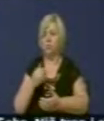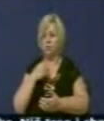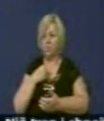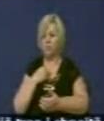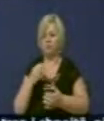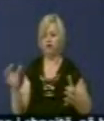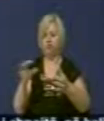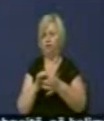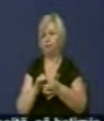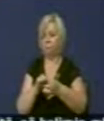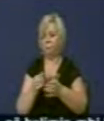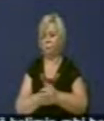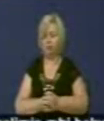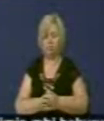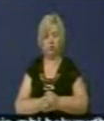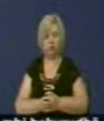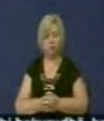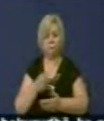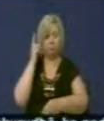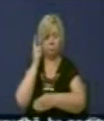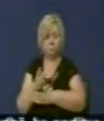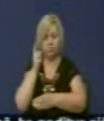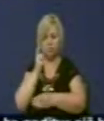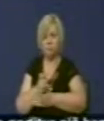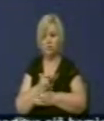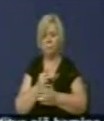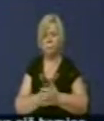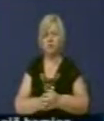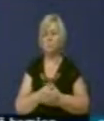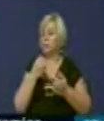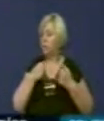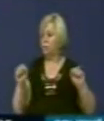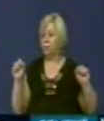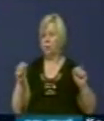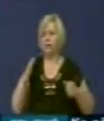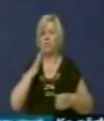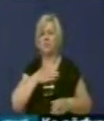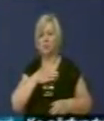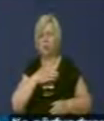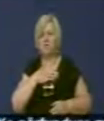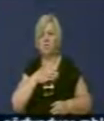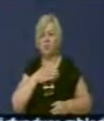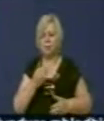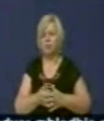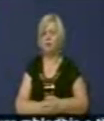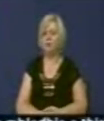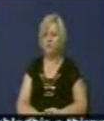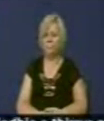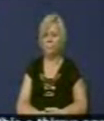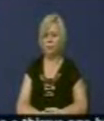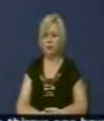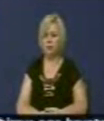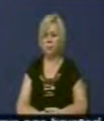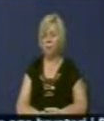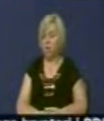të shpërthimit të cilin shtiret se parandalon. Nuk jemi ne si Kosovë vatër e krizës dhe më pas ata të